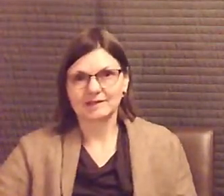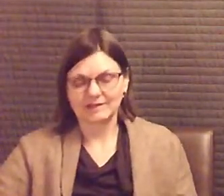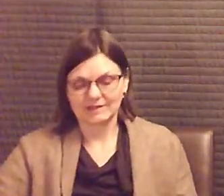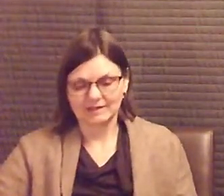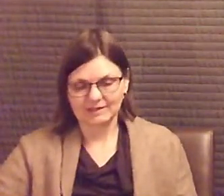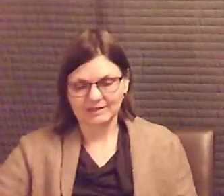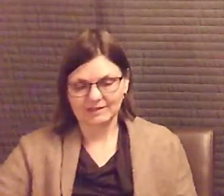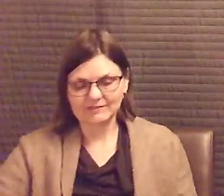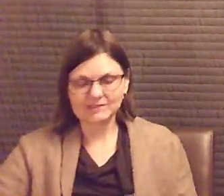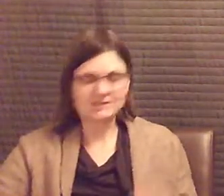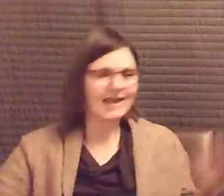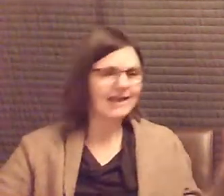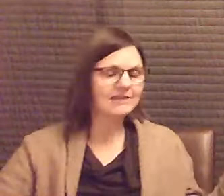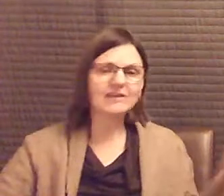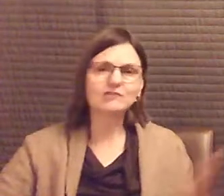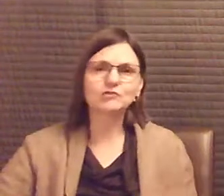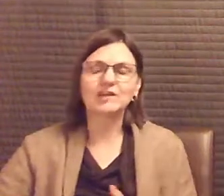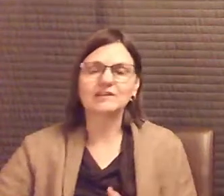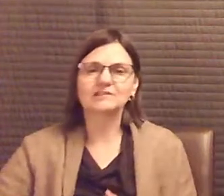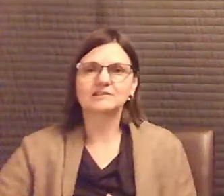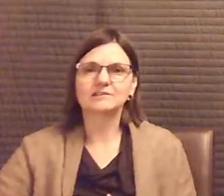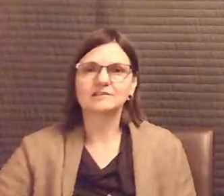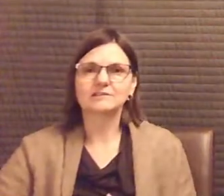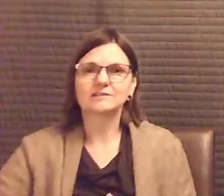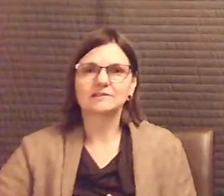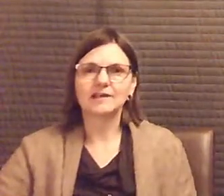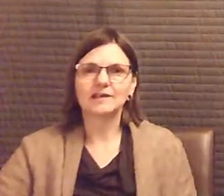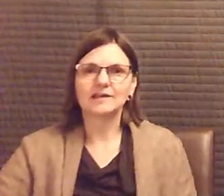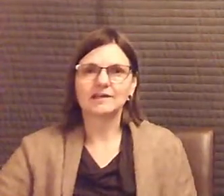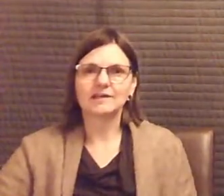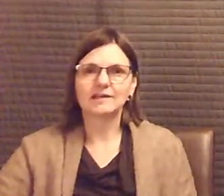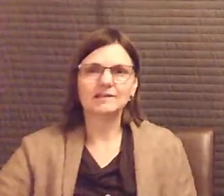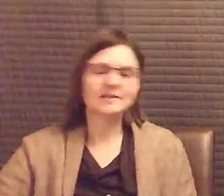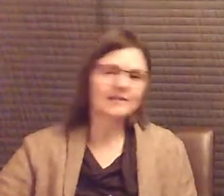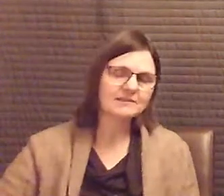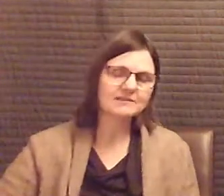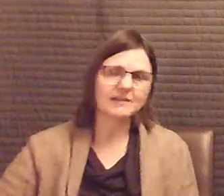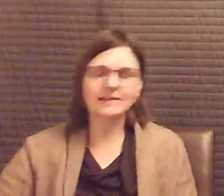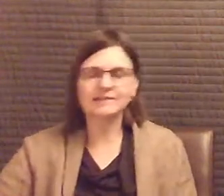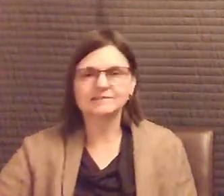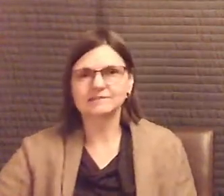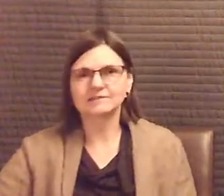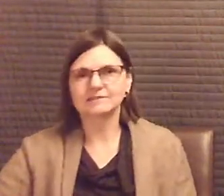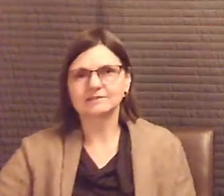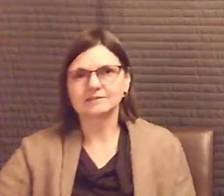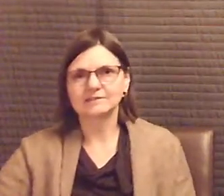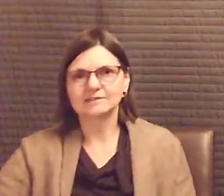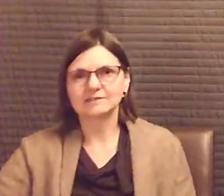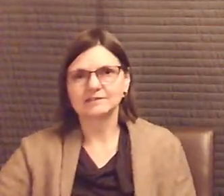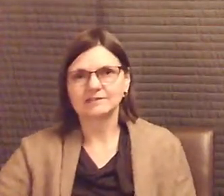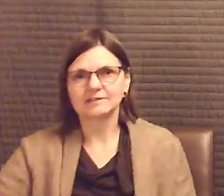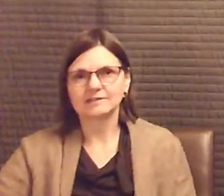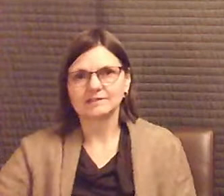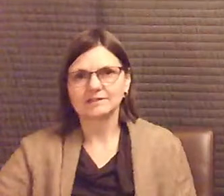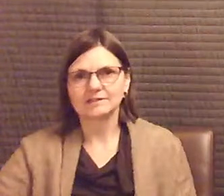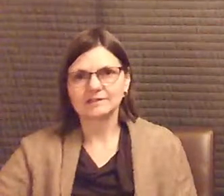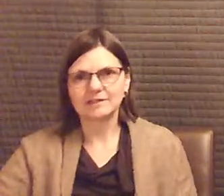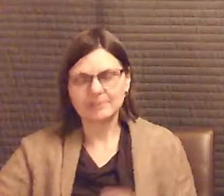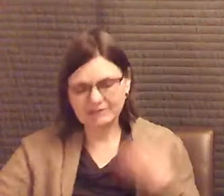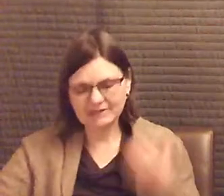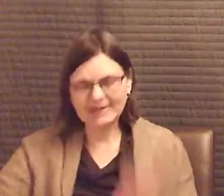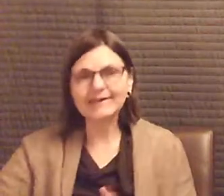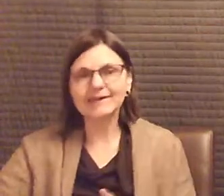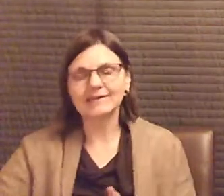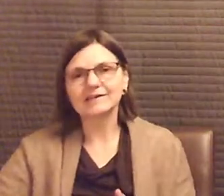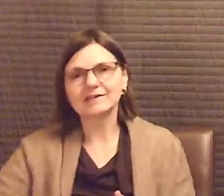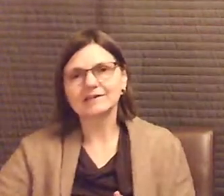de hoek wat als je de hele week studie en weer een juli en je leest en leest uw oude pen dus dan